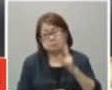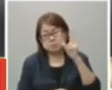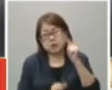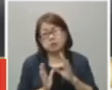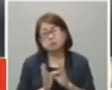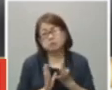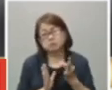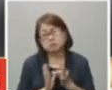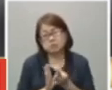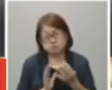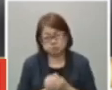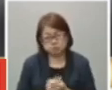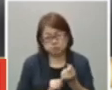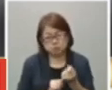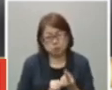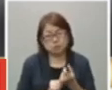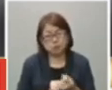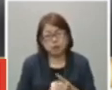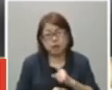วซิเองครับ